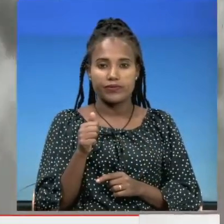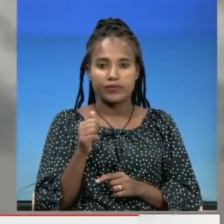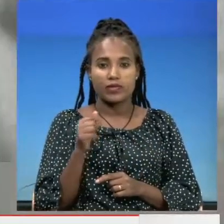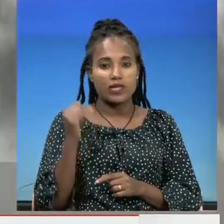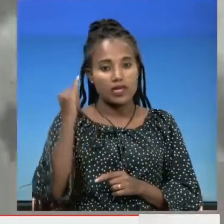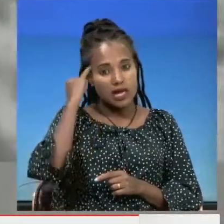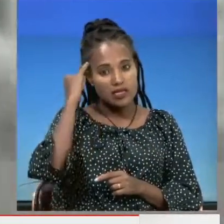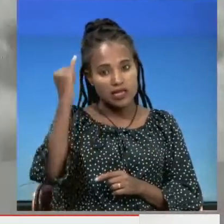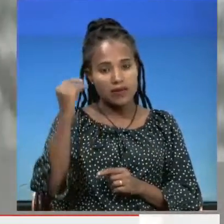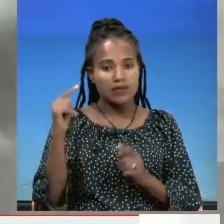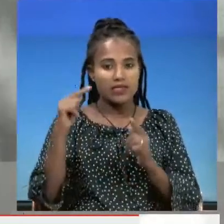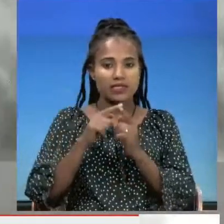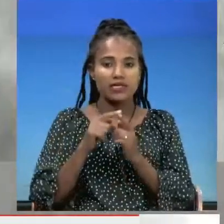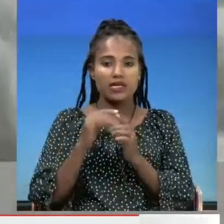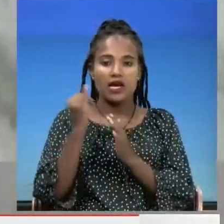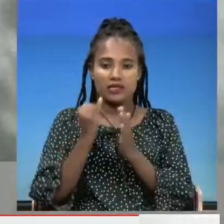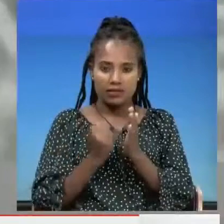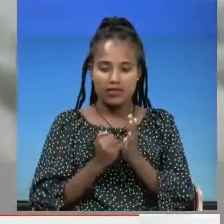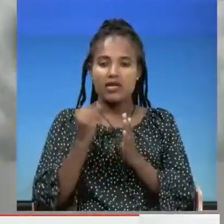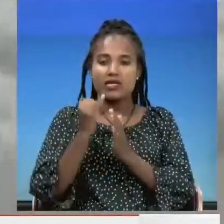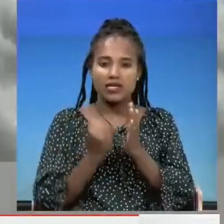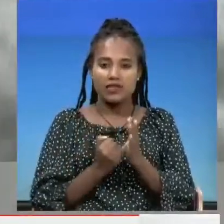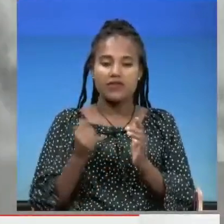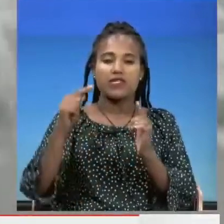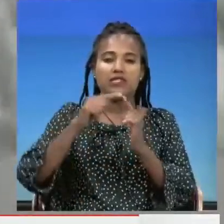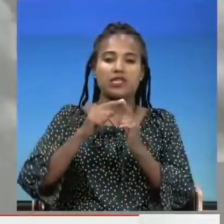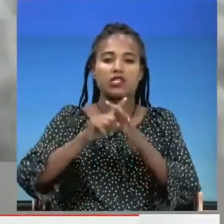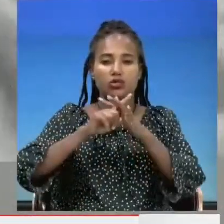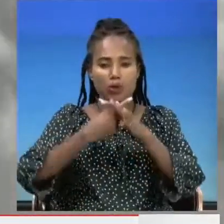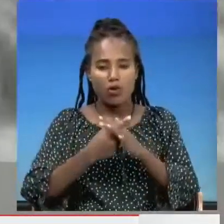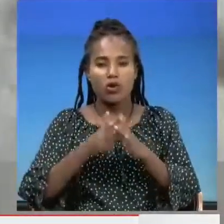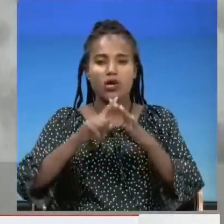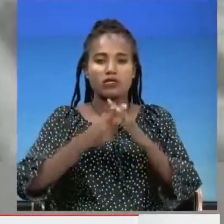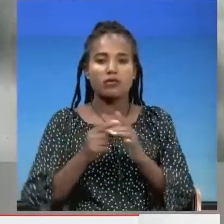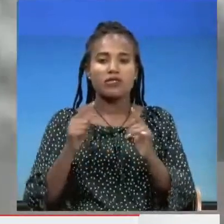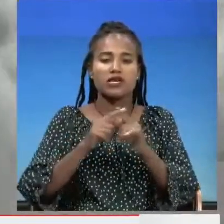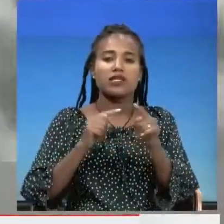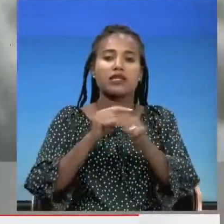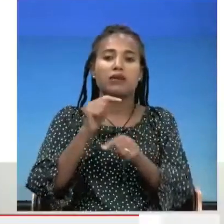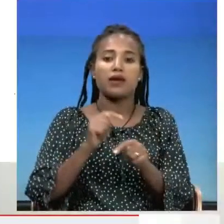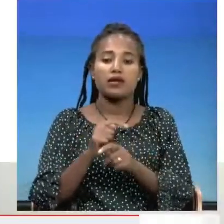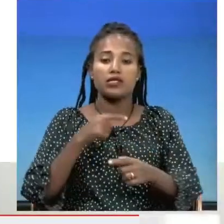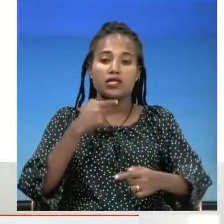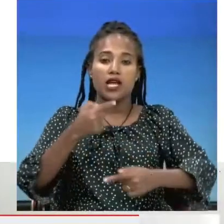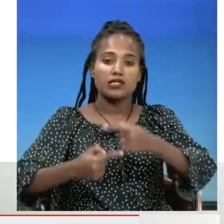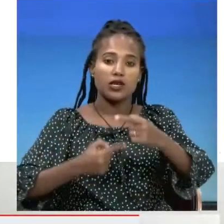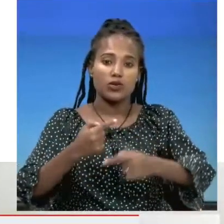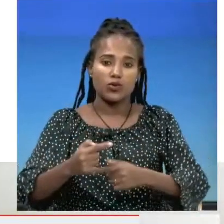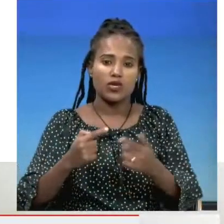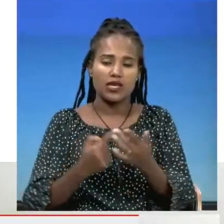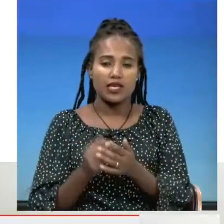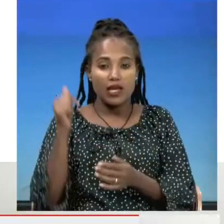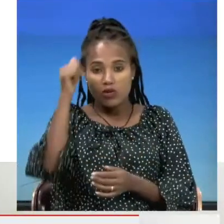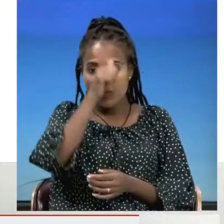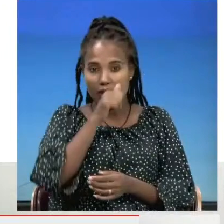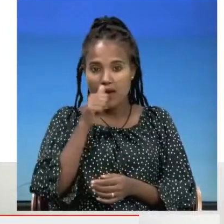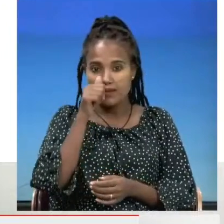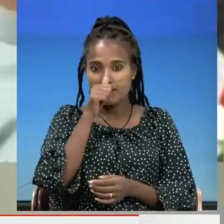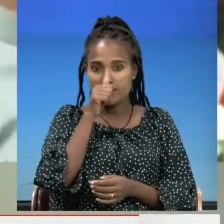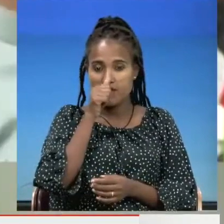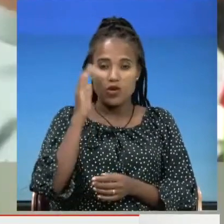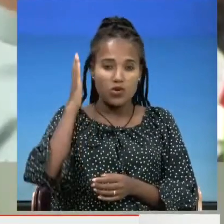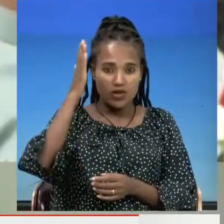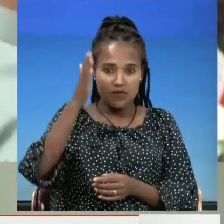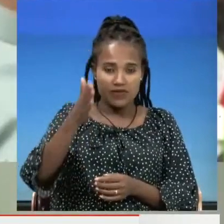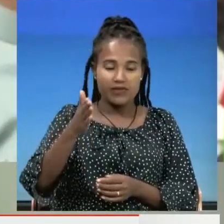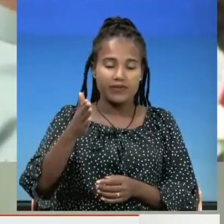ከሐሳብ እስከ ንድፍ ከንድፍ እስከ ጅማሮ ከጅማሮ እስከ ተግባር ስላስኬዱ ይህ የኢትዮጵያ